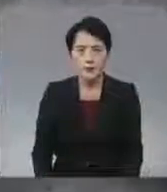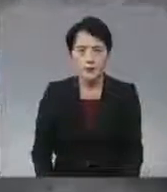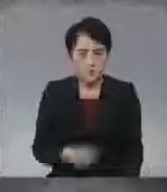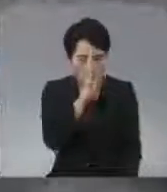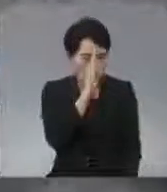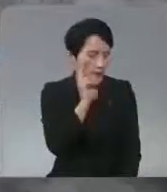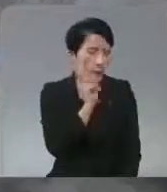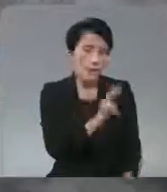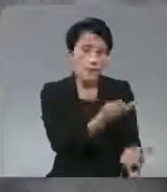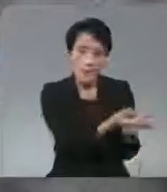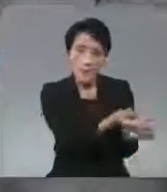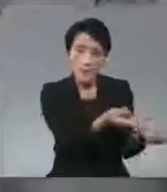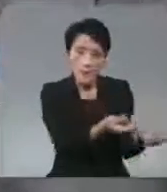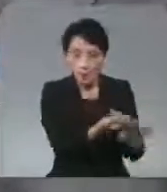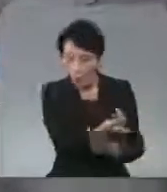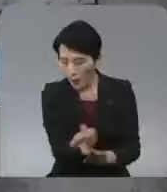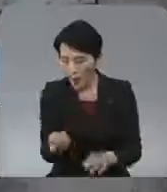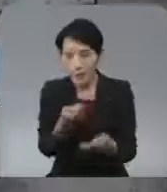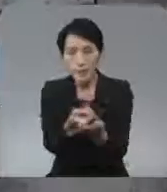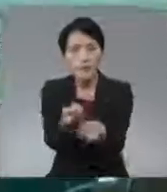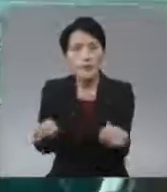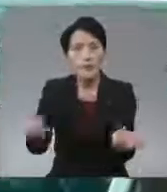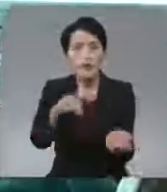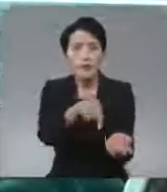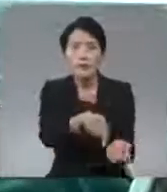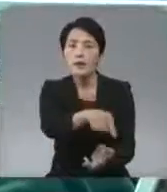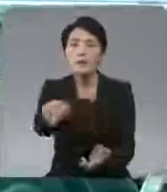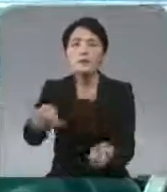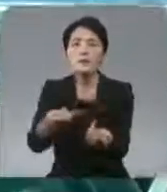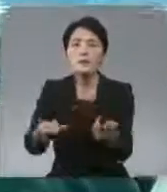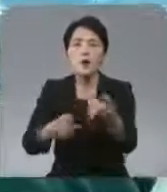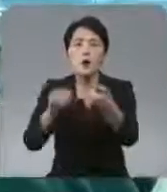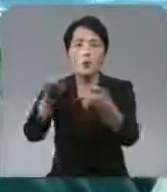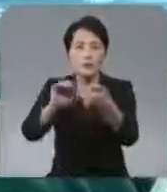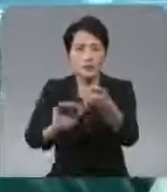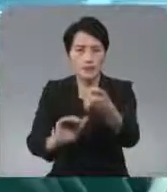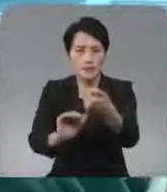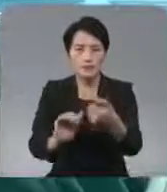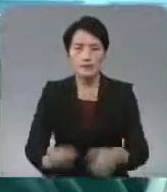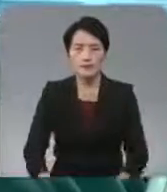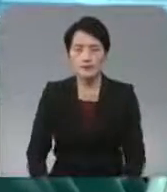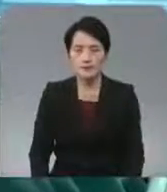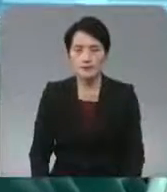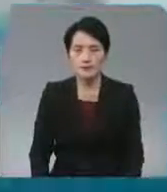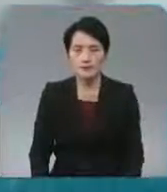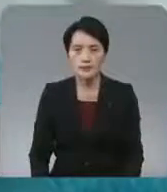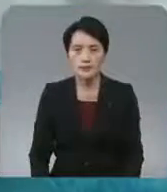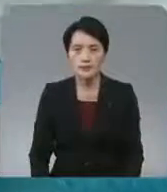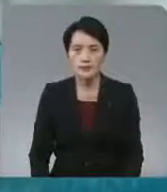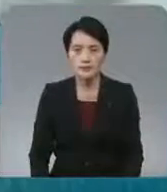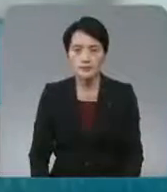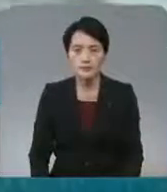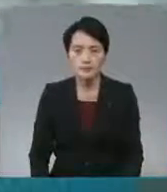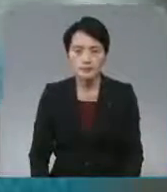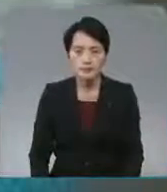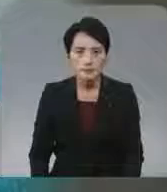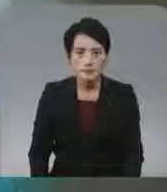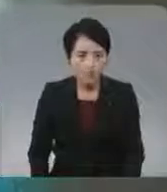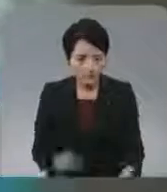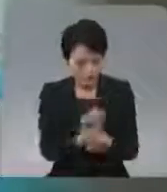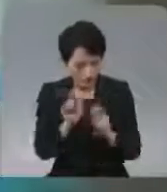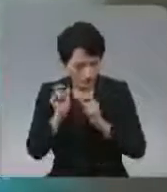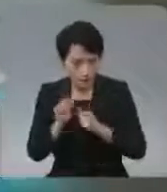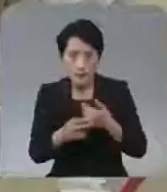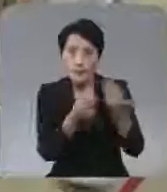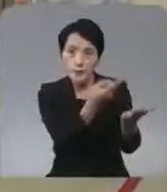ますまた病床の割り当てを待機した人もここ1週間は一人もいなかったということです